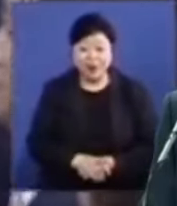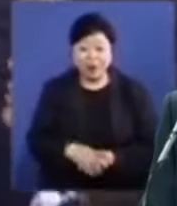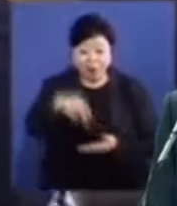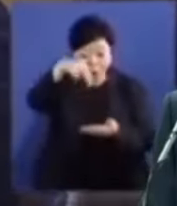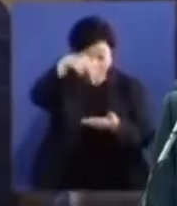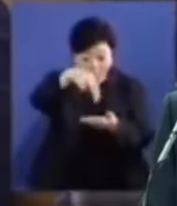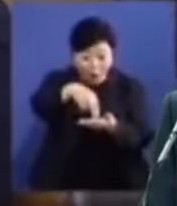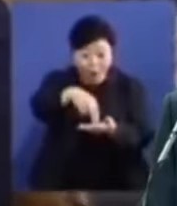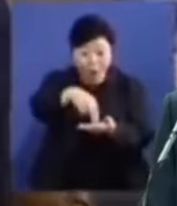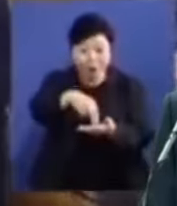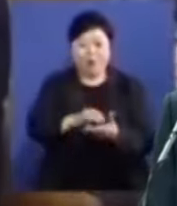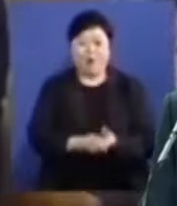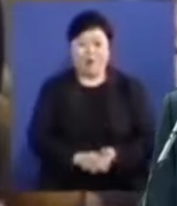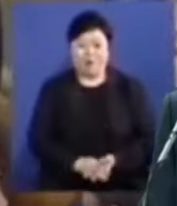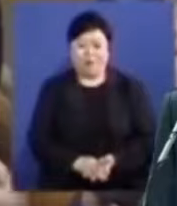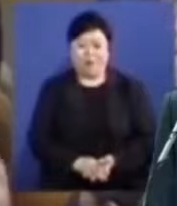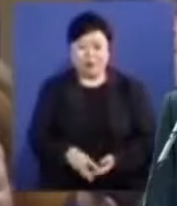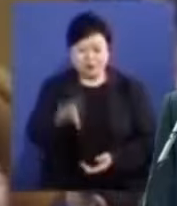네.